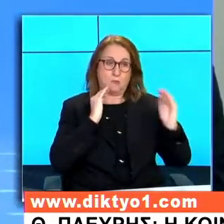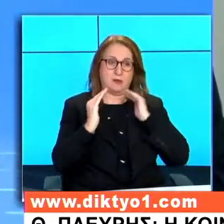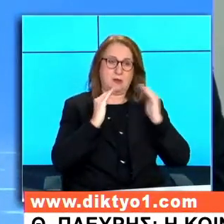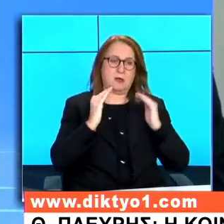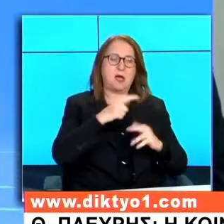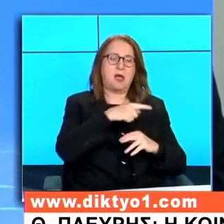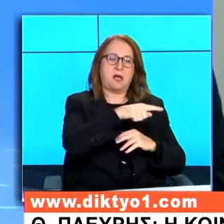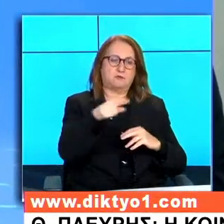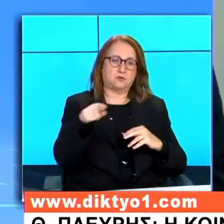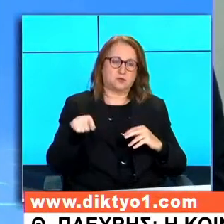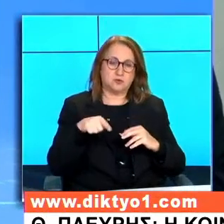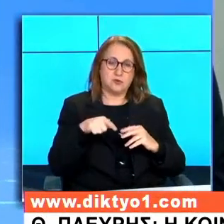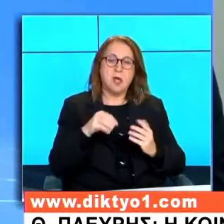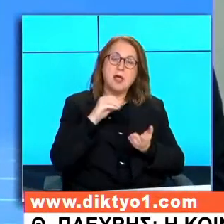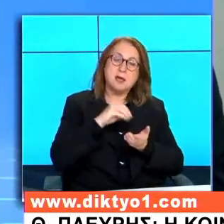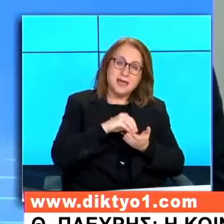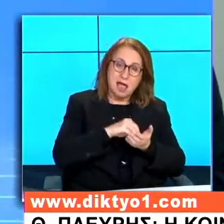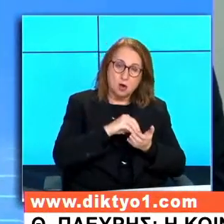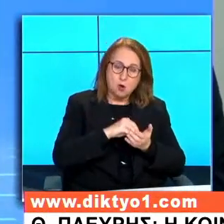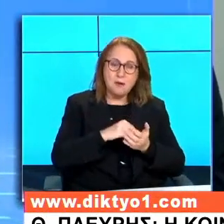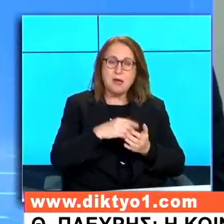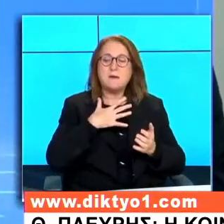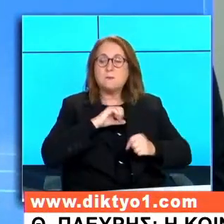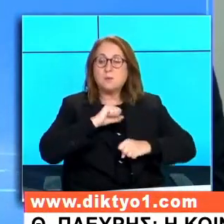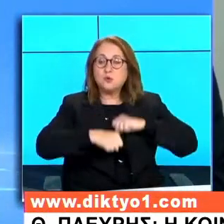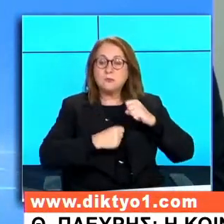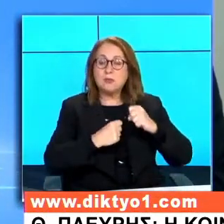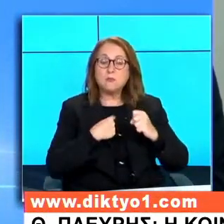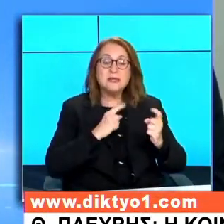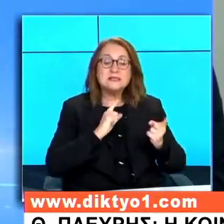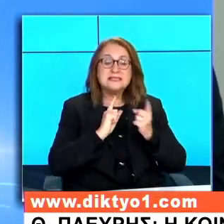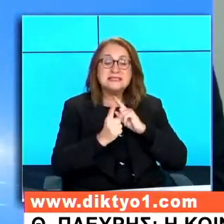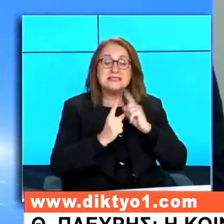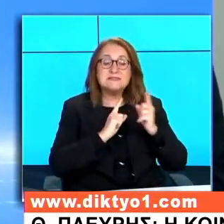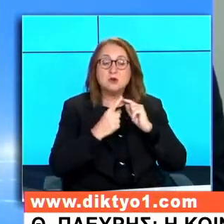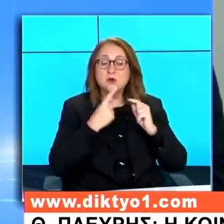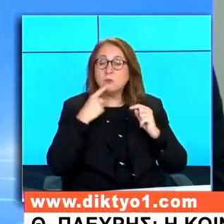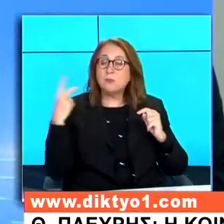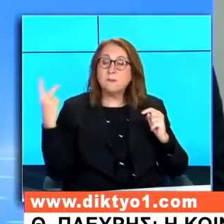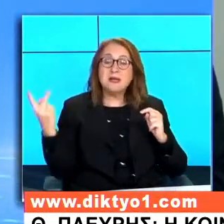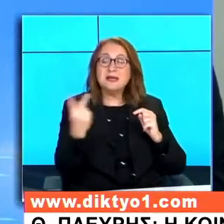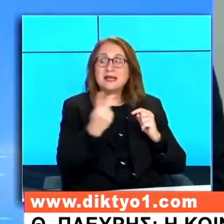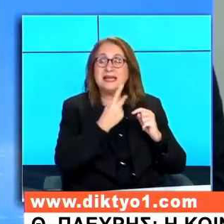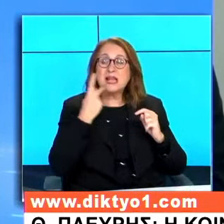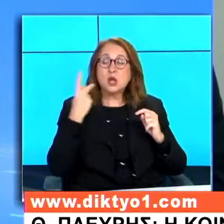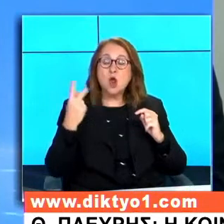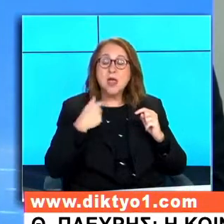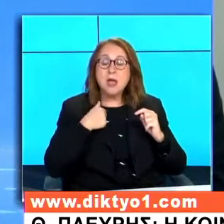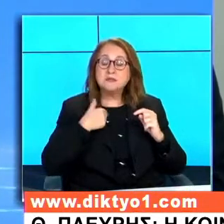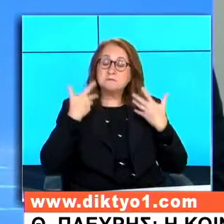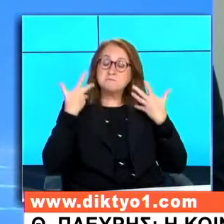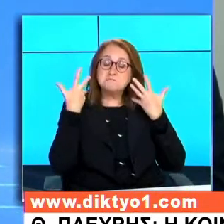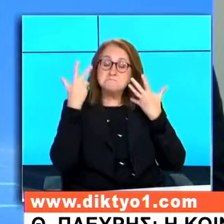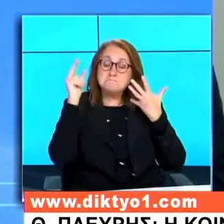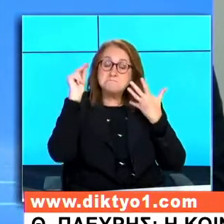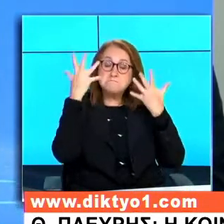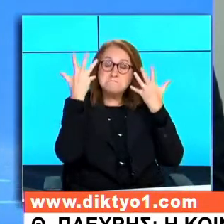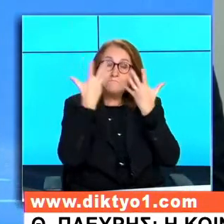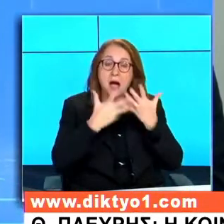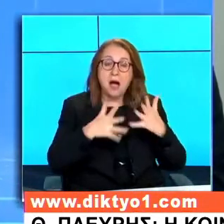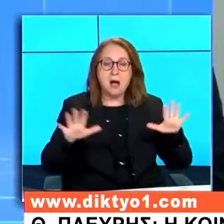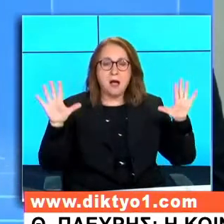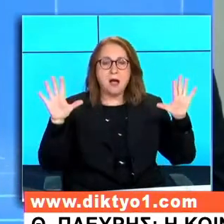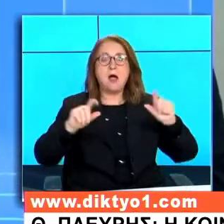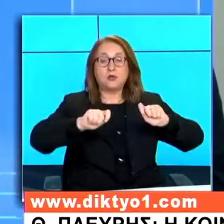να διατηρήσουμε και την συμφωνία την οποία έχουμε κάνει με την κοινωνία ότι δεν πρόκειται να ξανακλείσει η